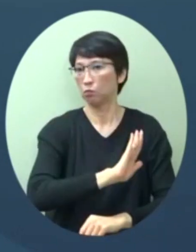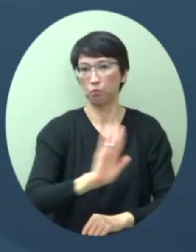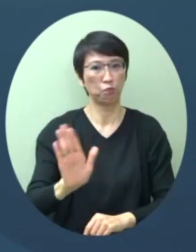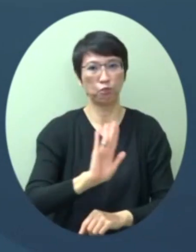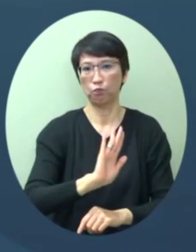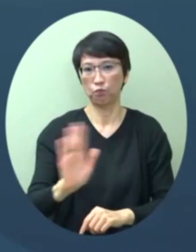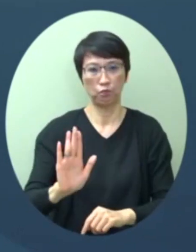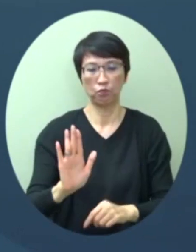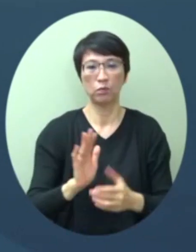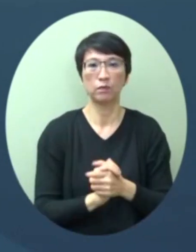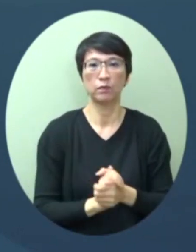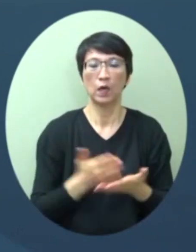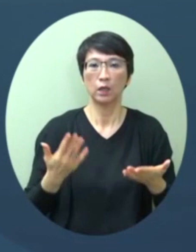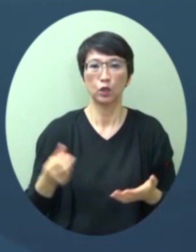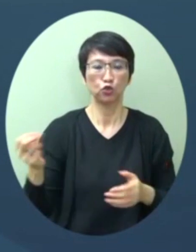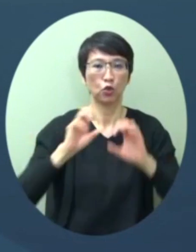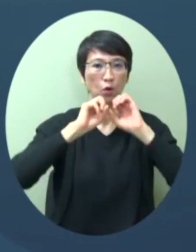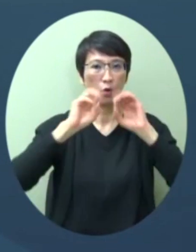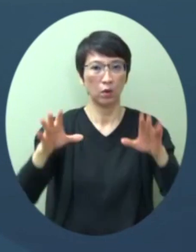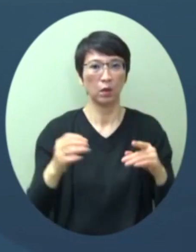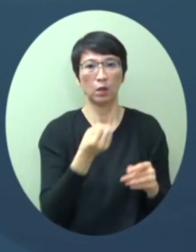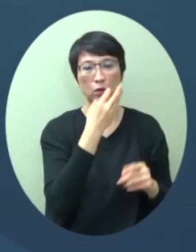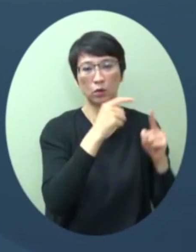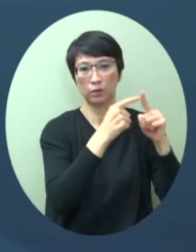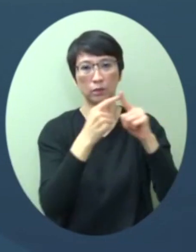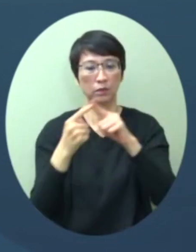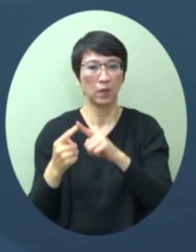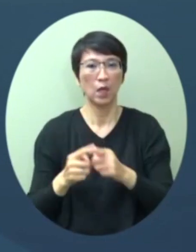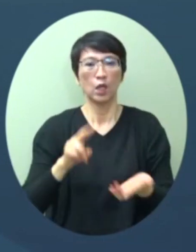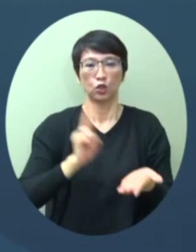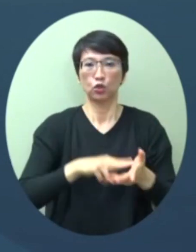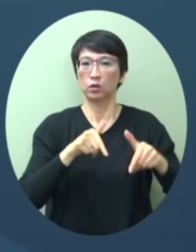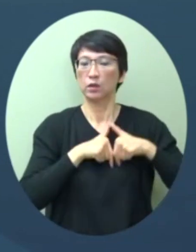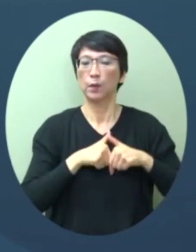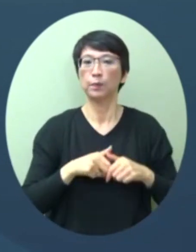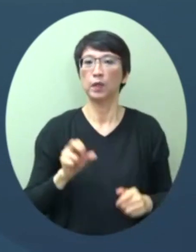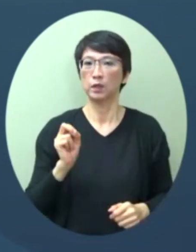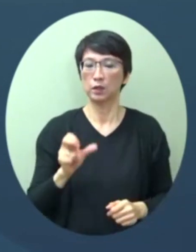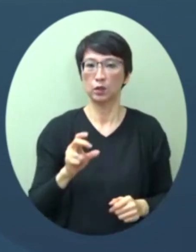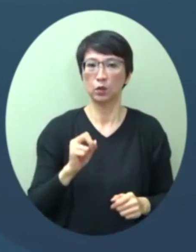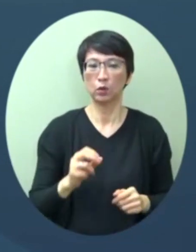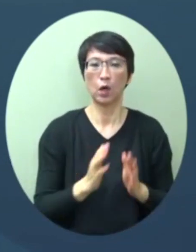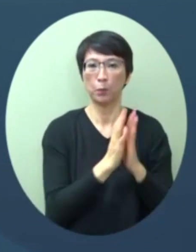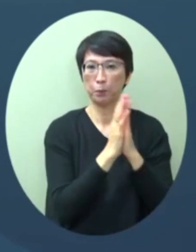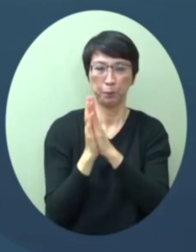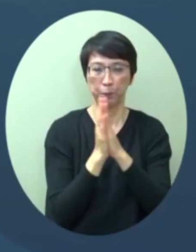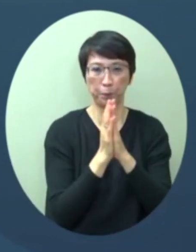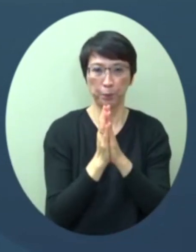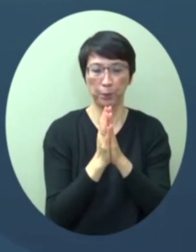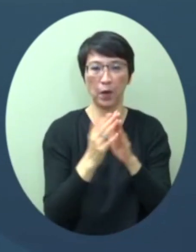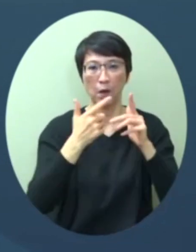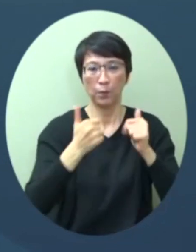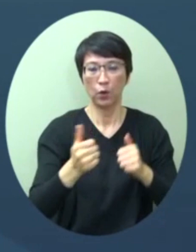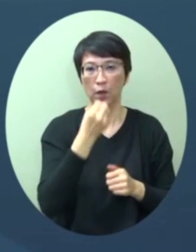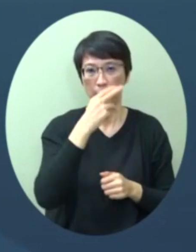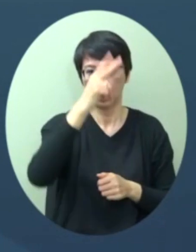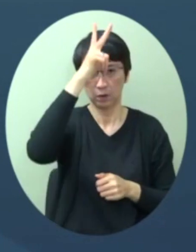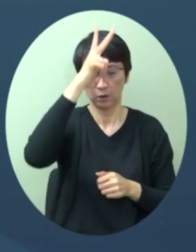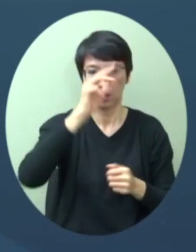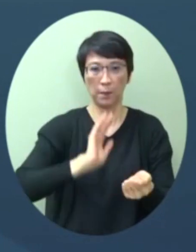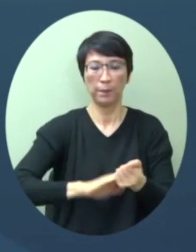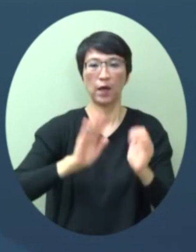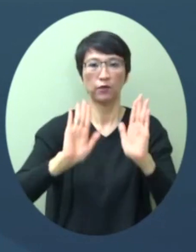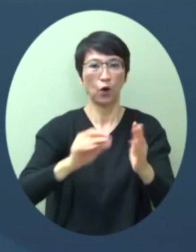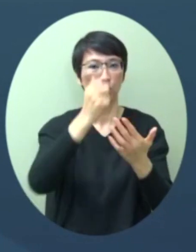我在此再次呼吁全港市民要保持信心继续全面配合特区政府的防疫抗疫